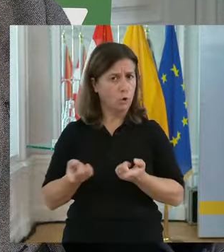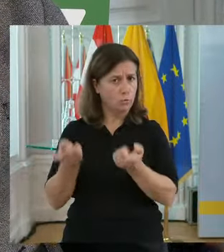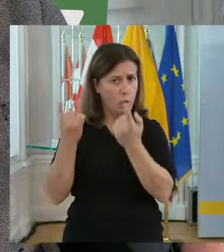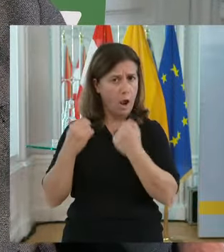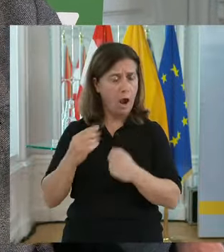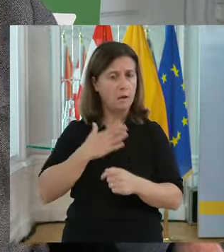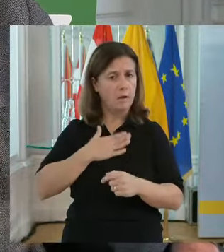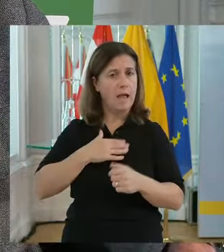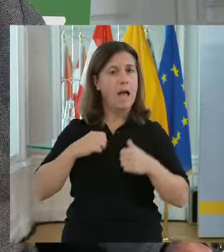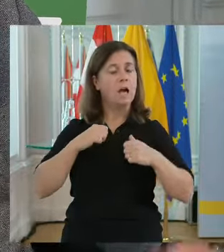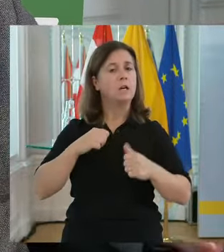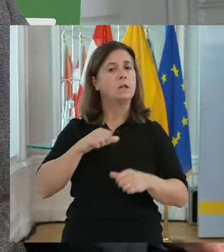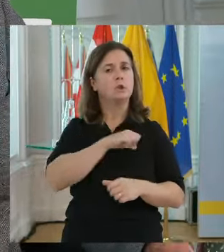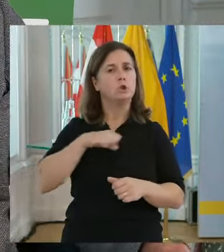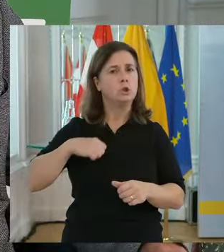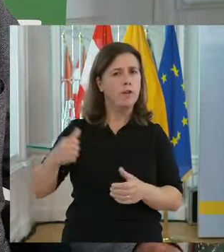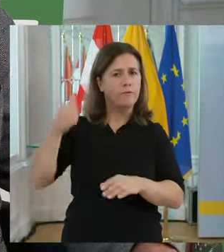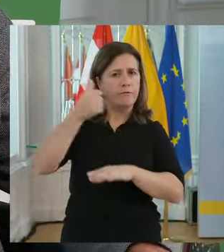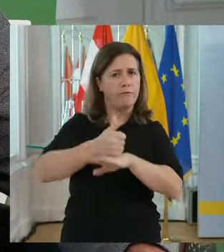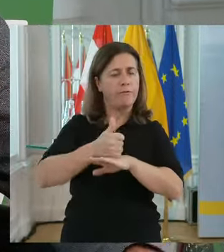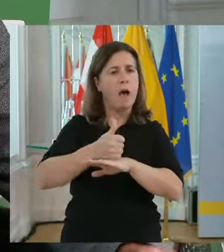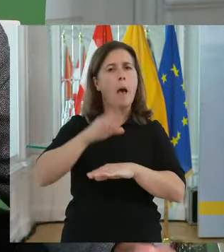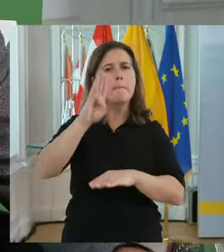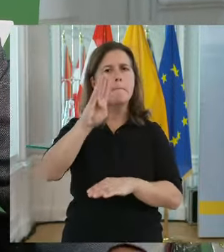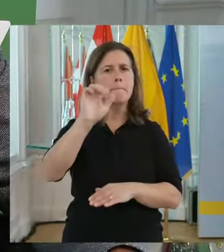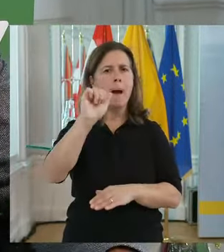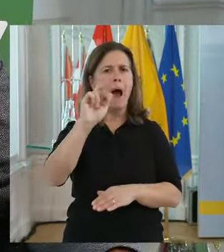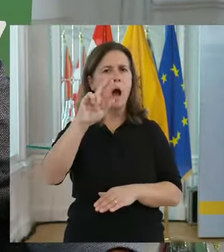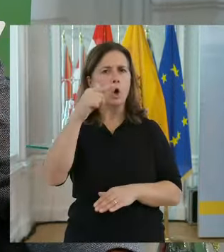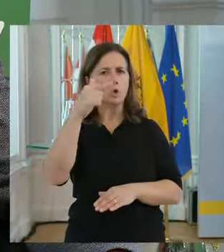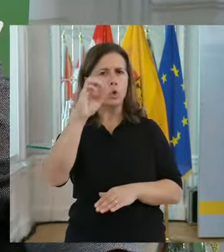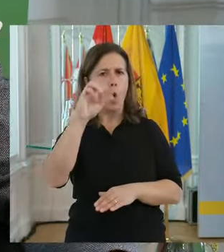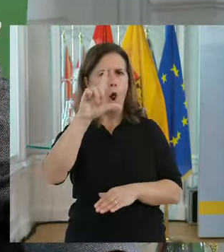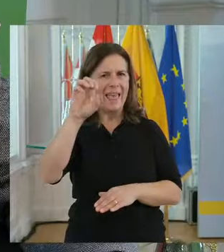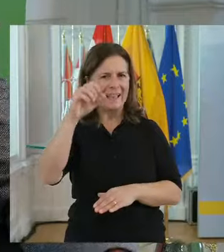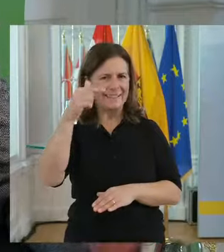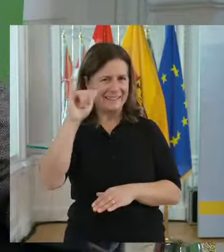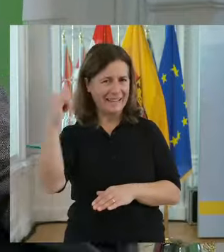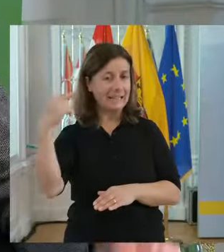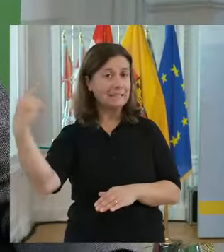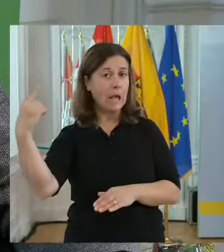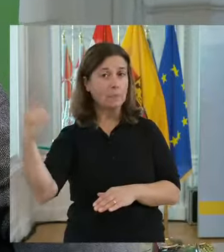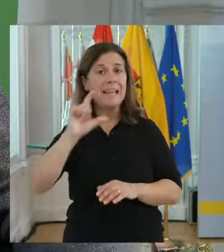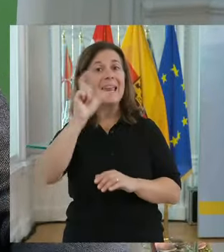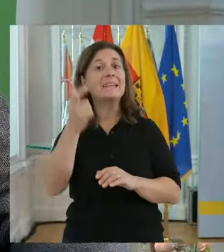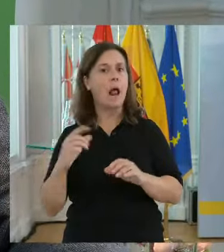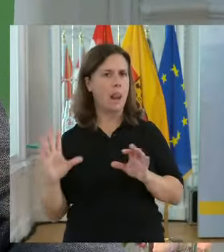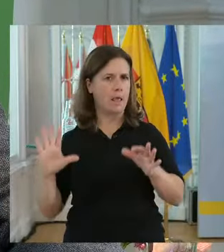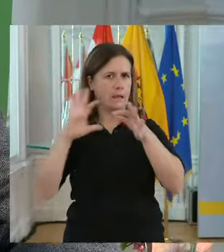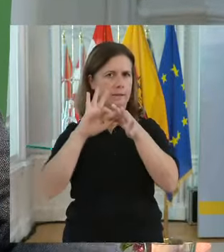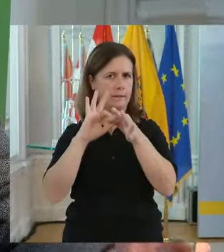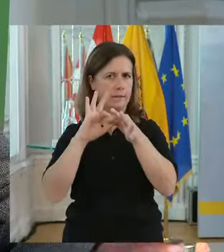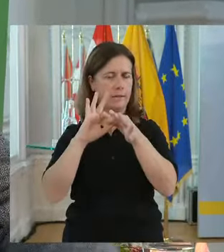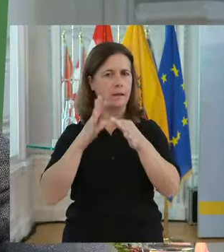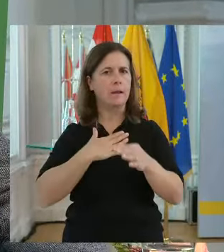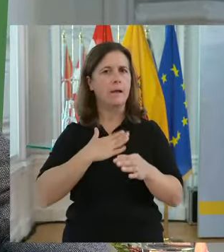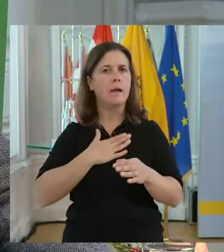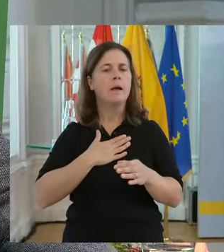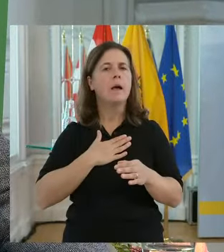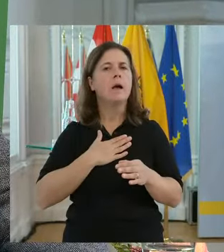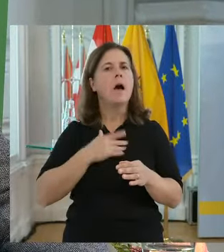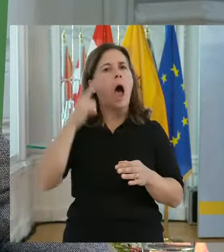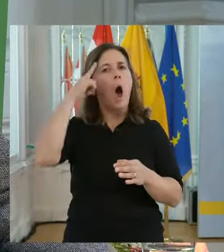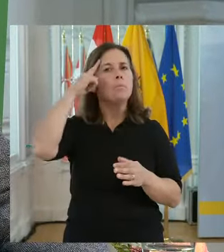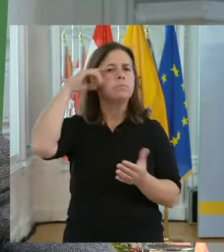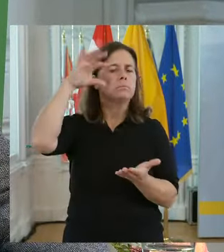dass unser Eigentümer, eben Herr Marco Bartolette, sehr sozial engagiert ist. Wir sind ja italienischer Konzern. Unsere Mutter sitzt in Italien,